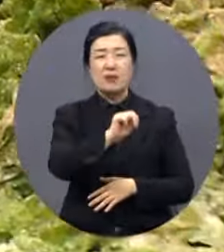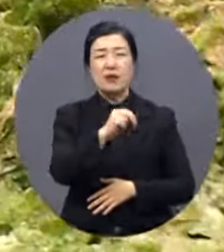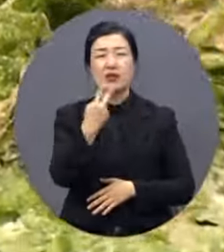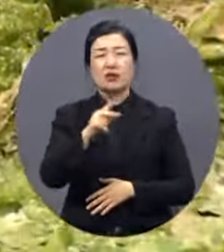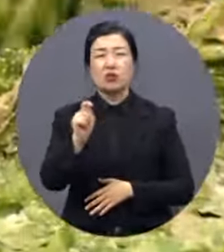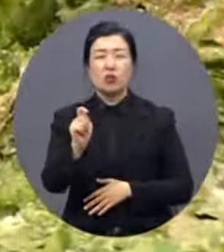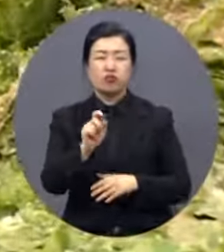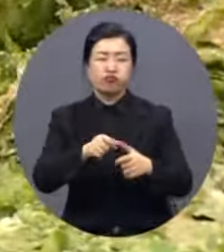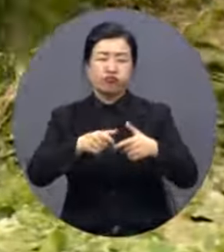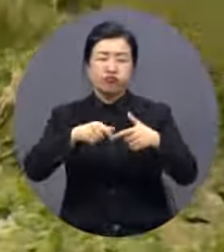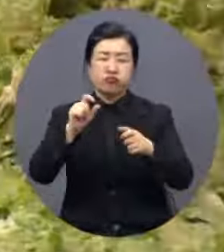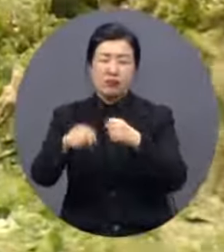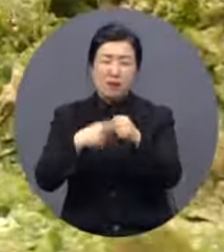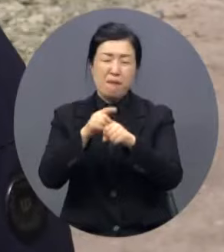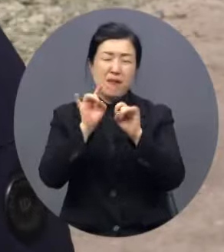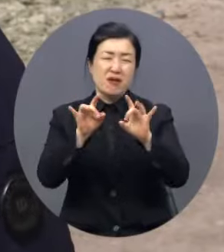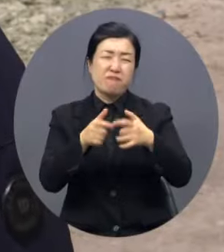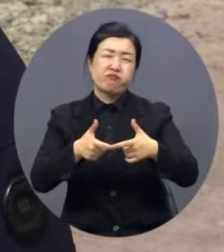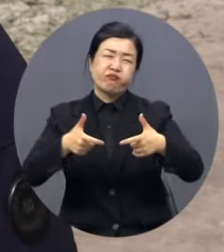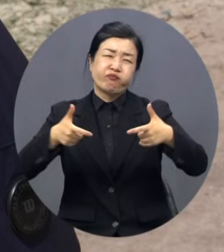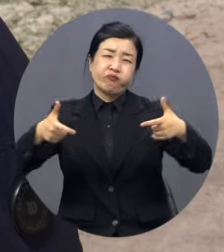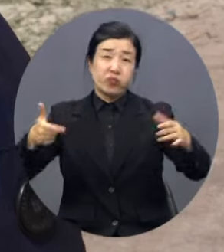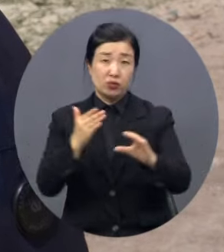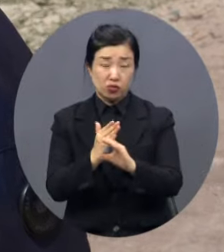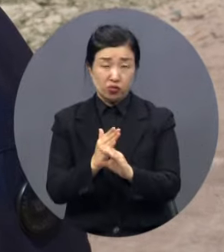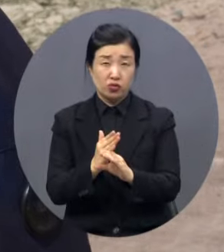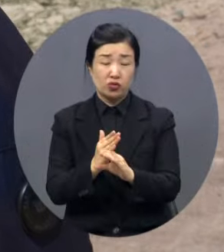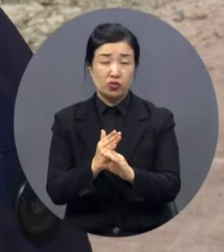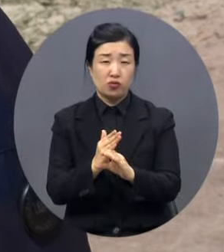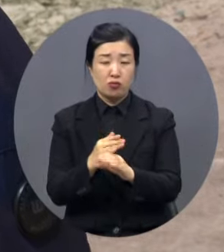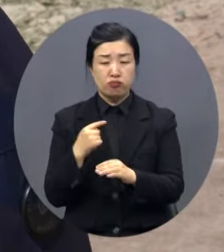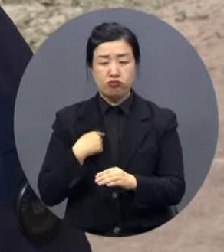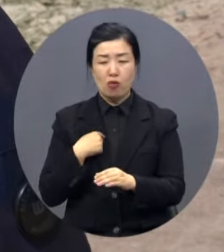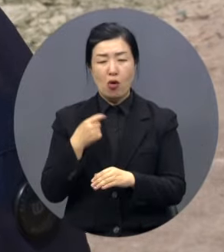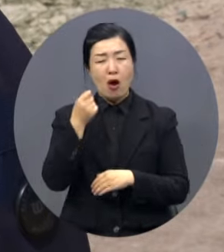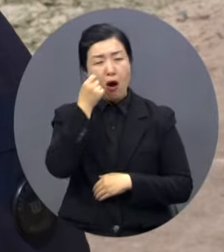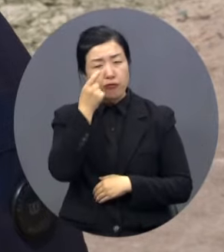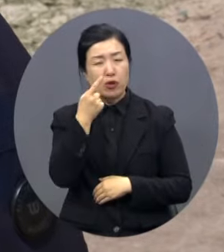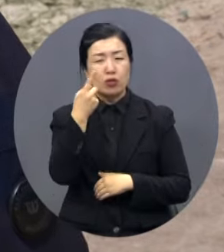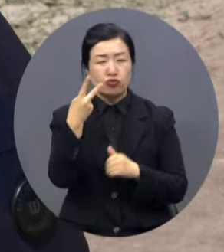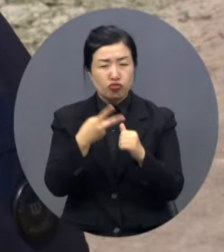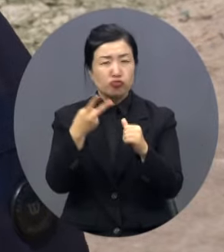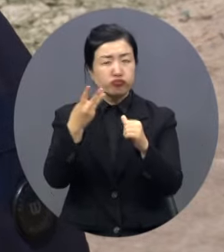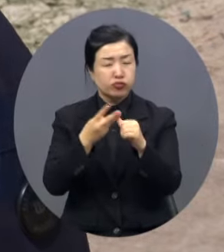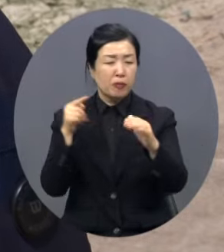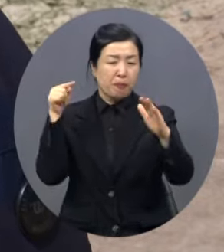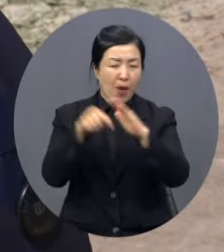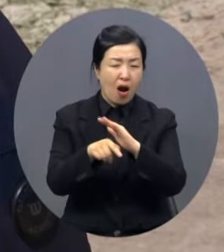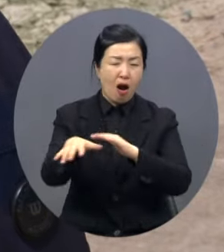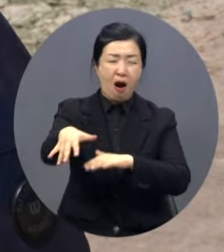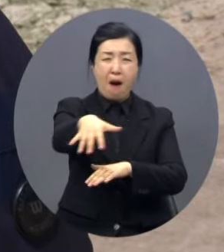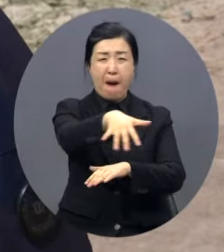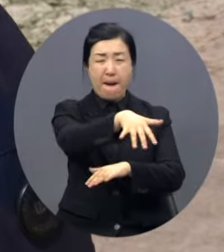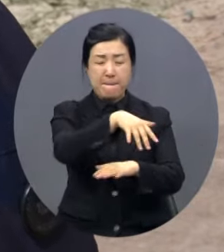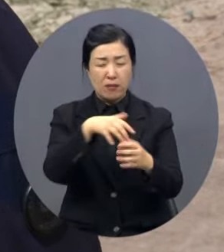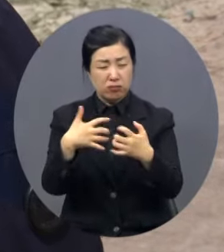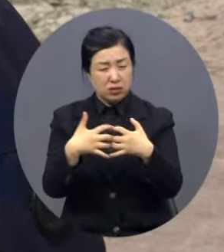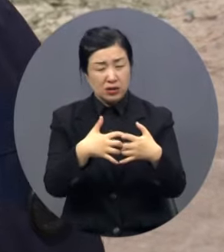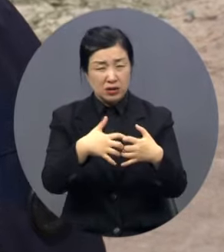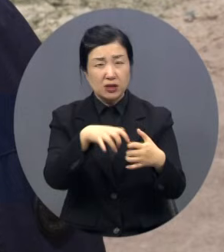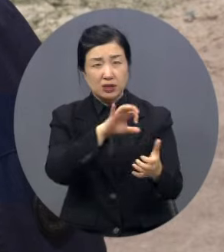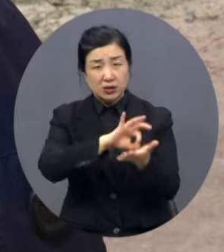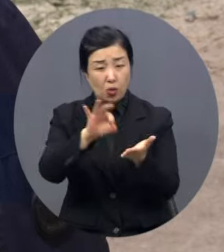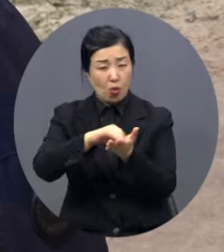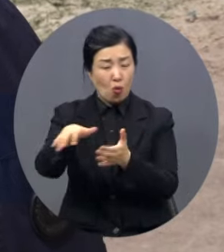해마다 증가하고 있습니다 저희들은 이제 한달에 한번을 이제 치우고 있습니다 이게 장비로